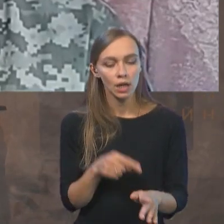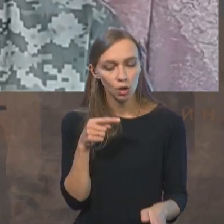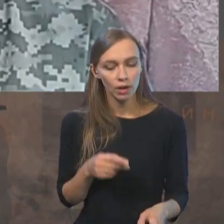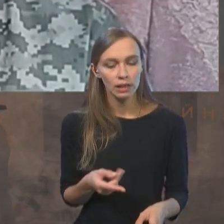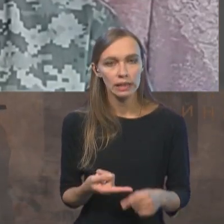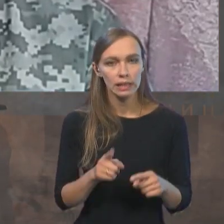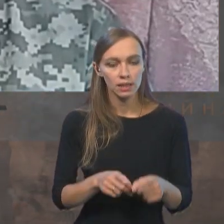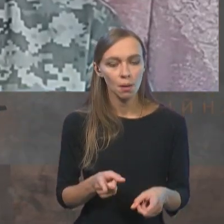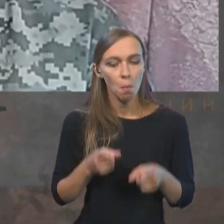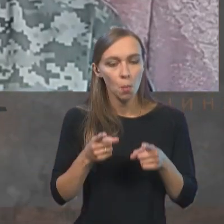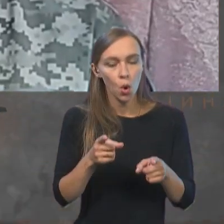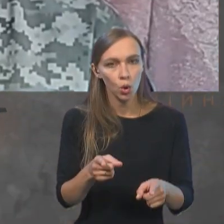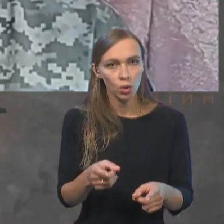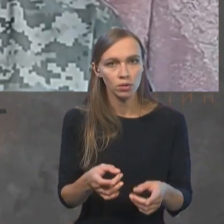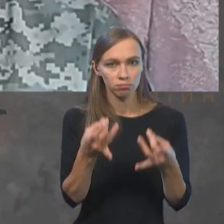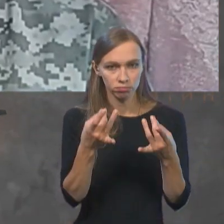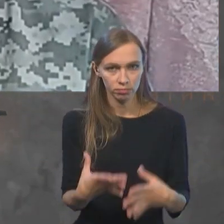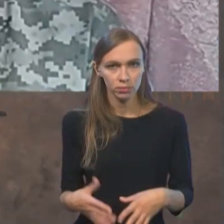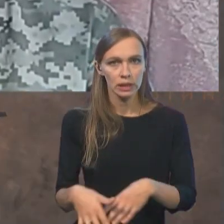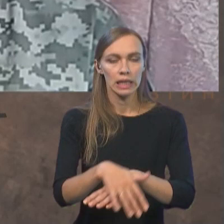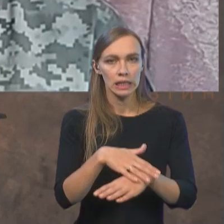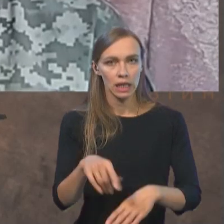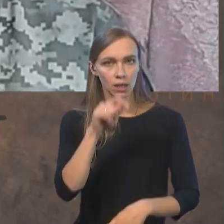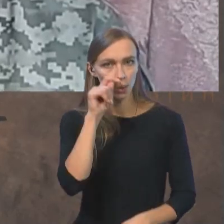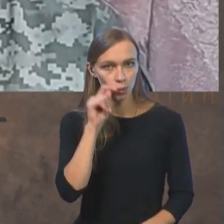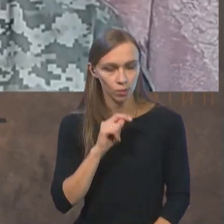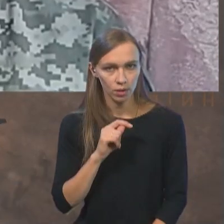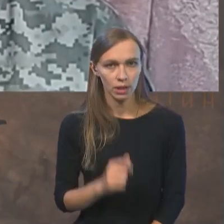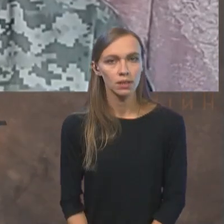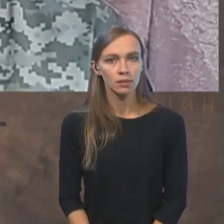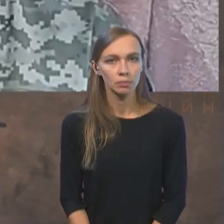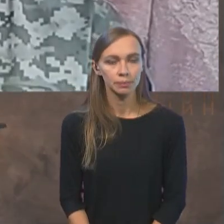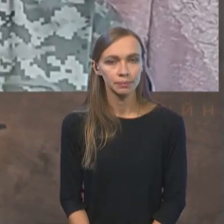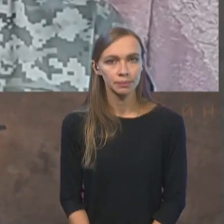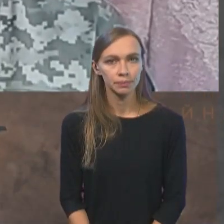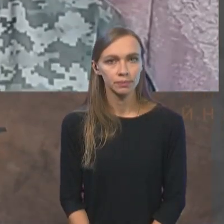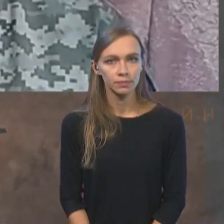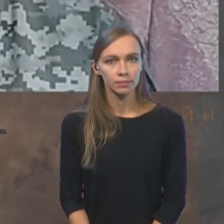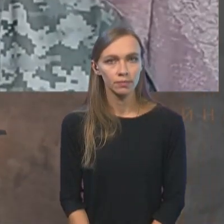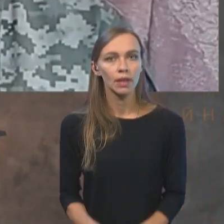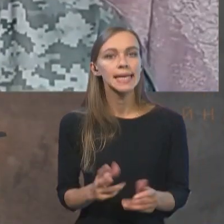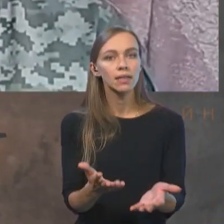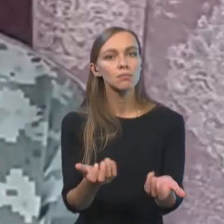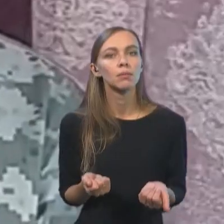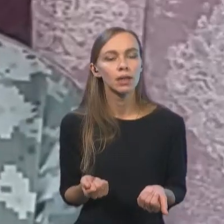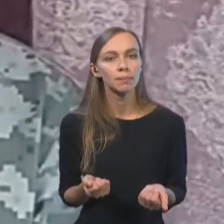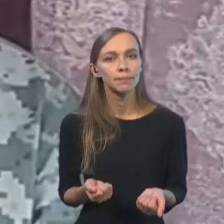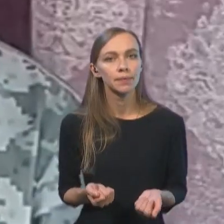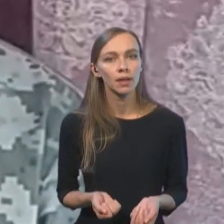українці? Звичайне населення. Що потрібно їм робити? Звичайне як їм сприймати? Звичайне населення